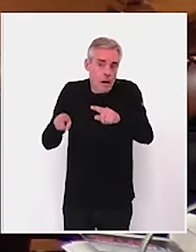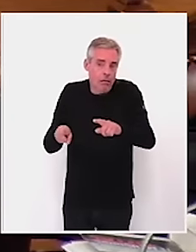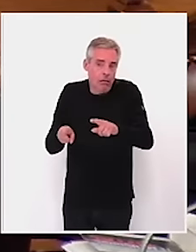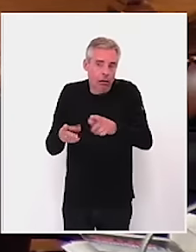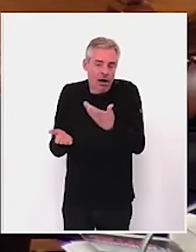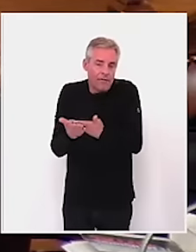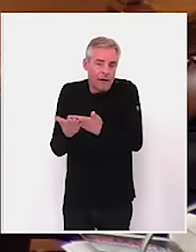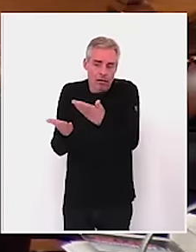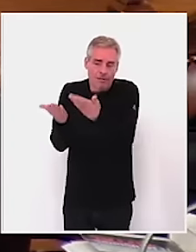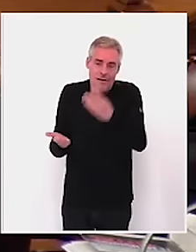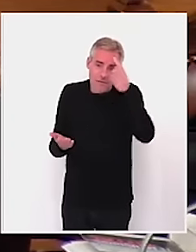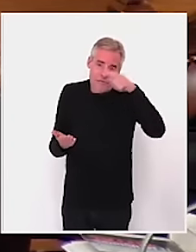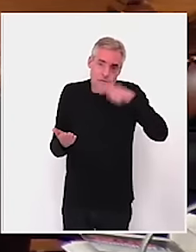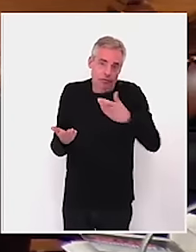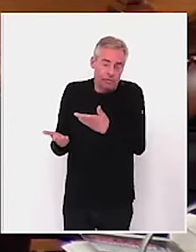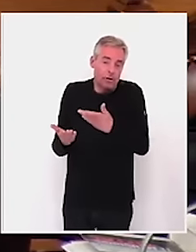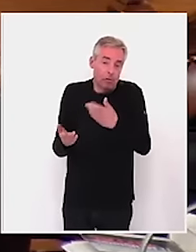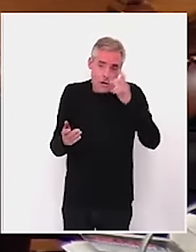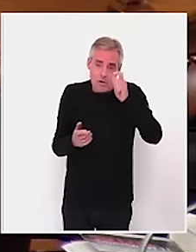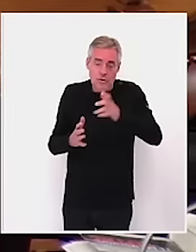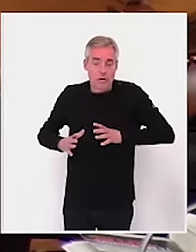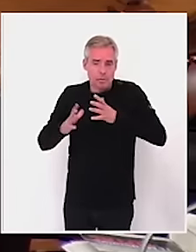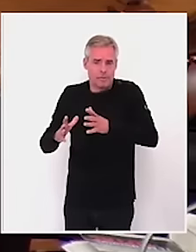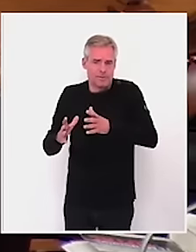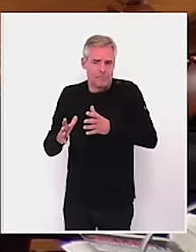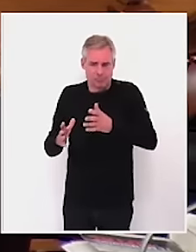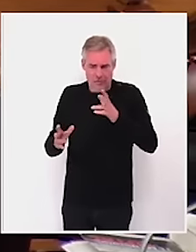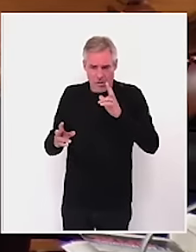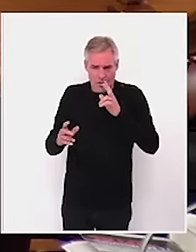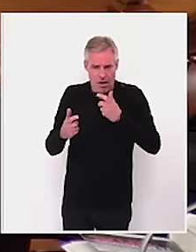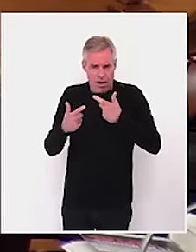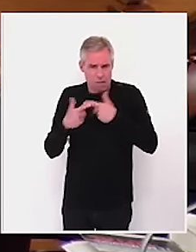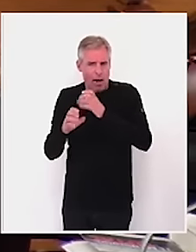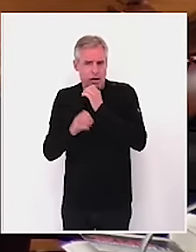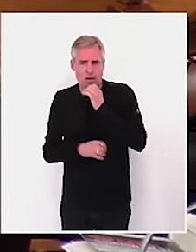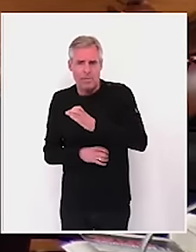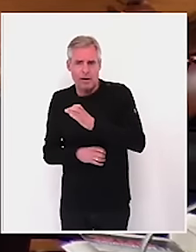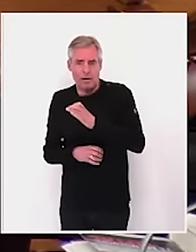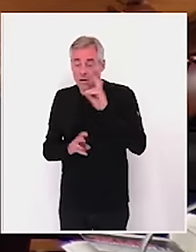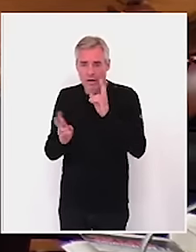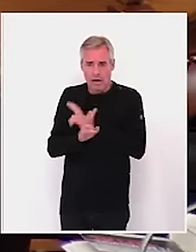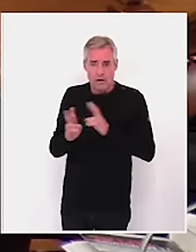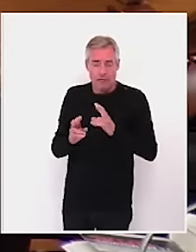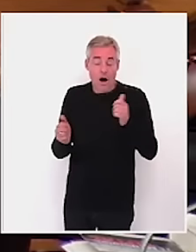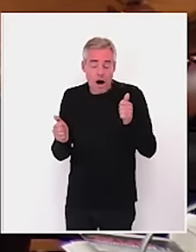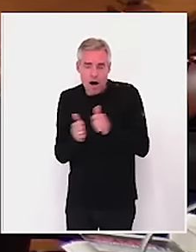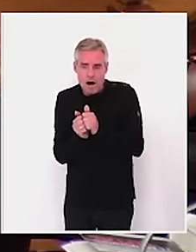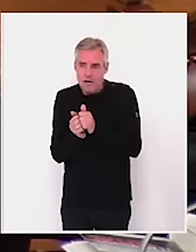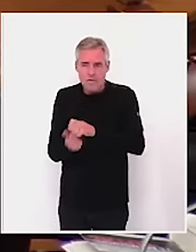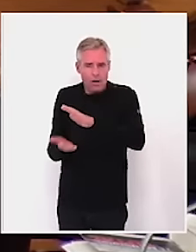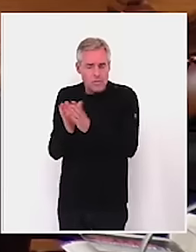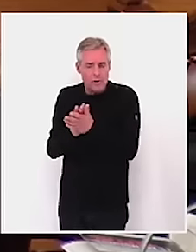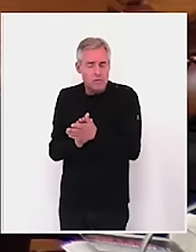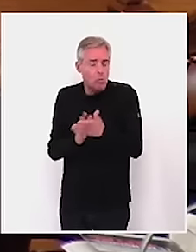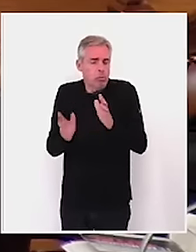en fait, sur ce que nous, on considère comme des logiques entrepreneuriales, des logiques libérales. Et même si ça discute d'emploi, d'activité à